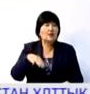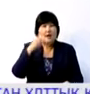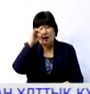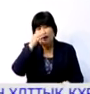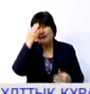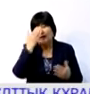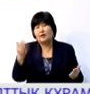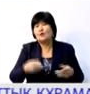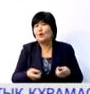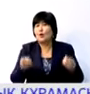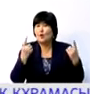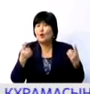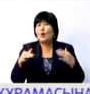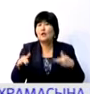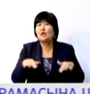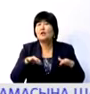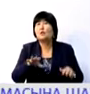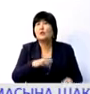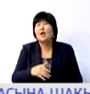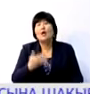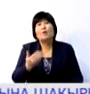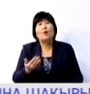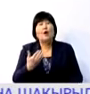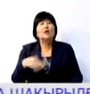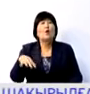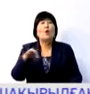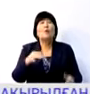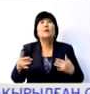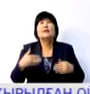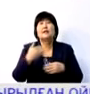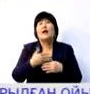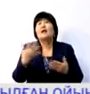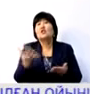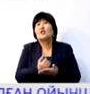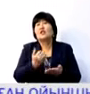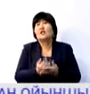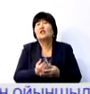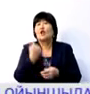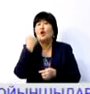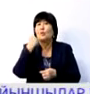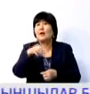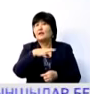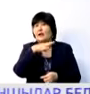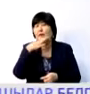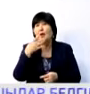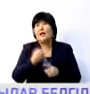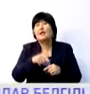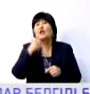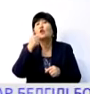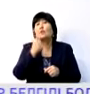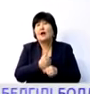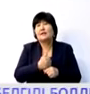үшін де үлкен шара болып өтті. Бұған дейінде облыстық театрдың жеткен жетістігі бағындырған белесі аз емес. Ең